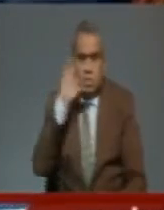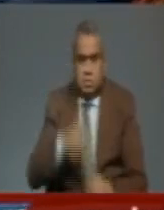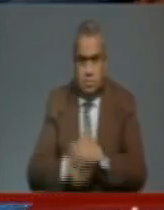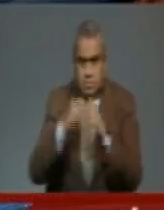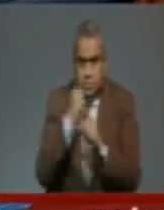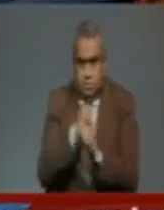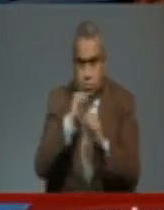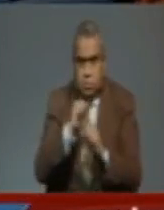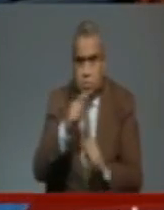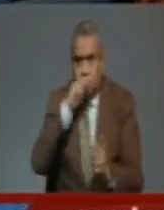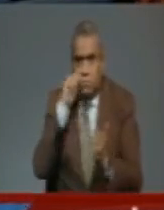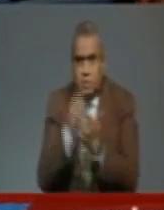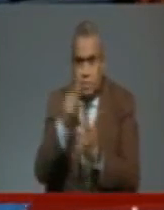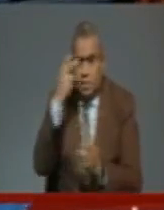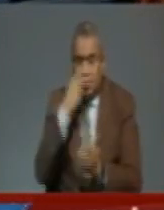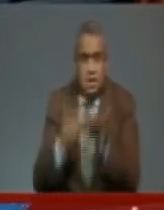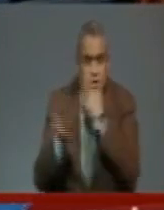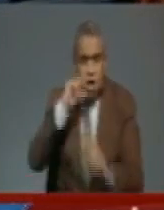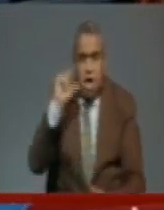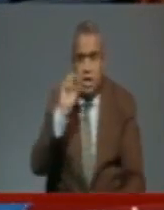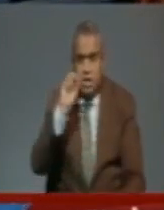حضرتك يا فندم شرفتنا في سبتمبر